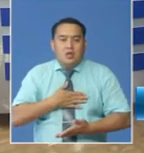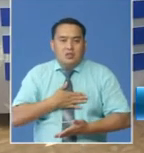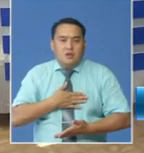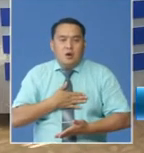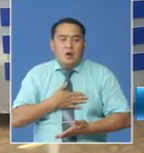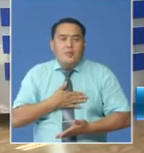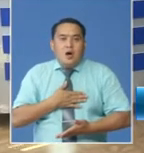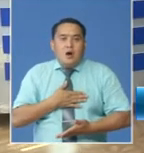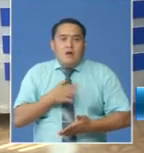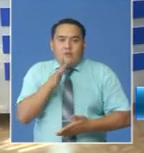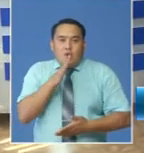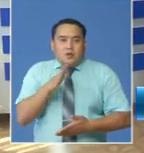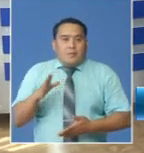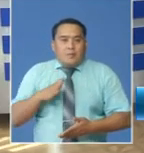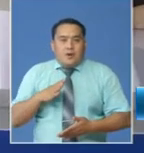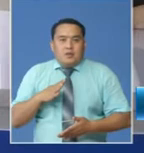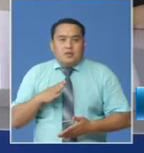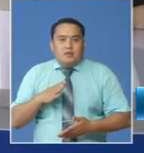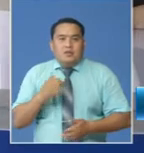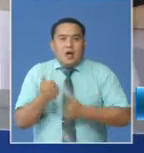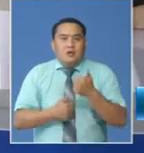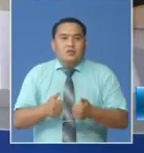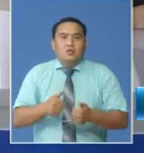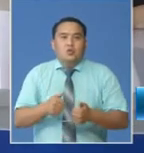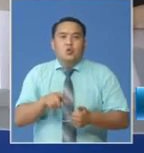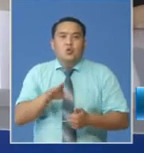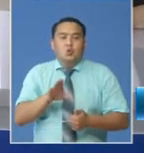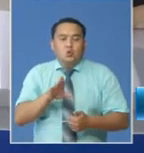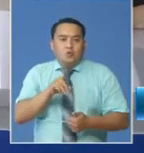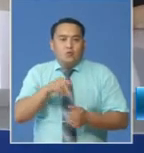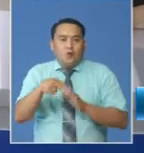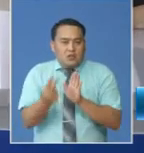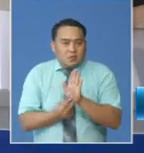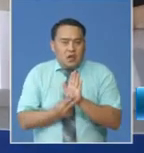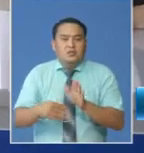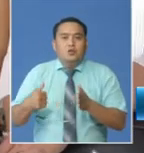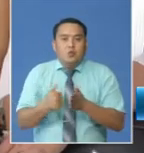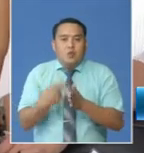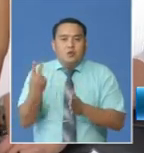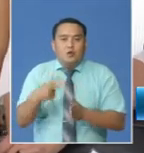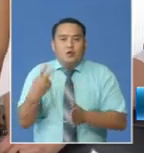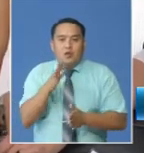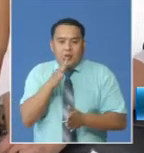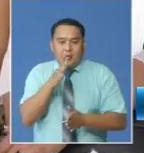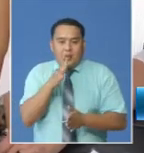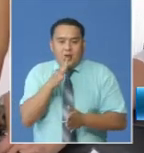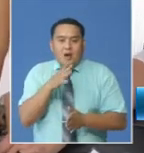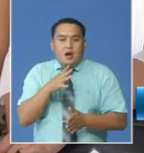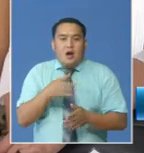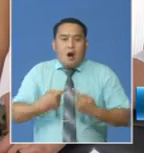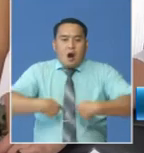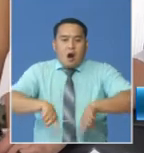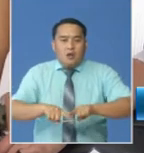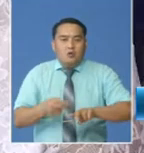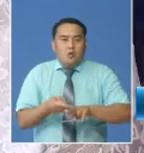края. Возраст участников был ограничен. Соревновались юноши и девушки от 18 до 22 лет. Как говорят